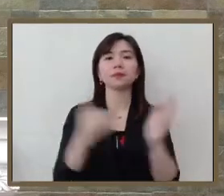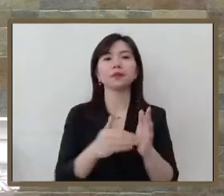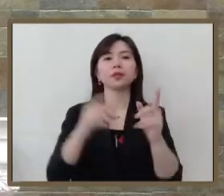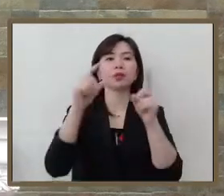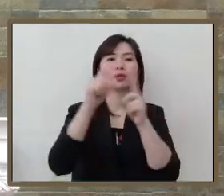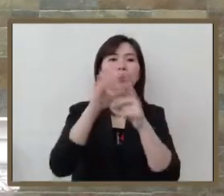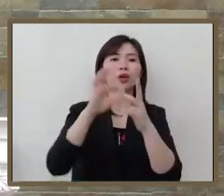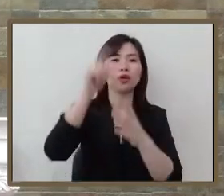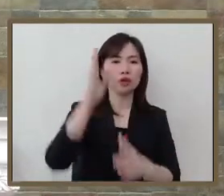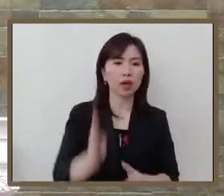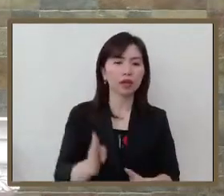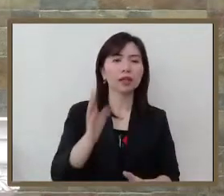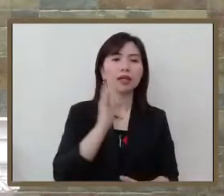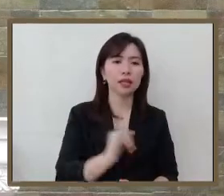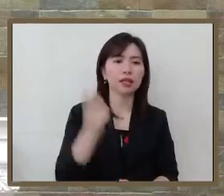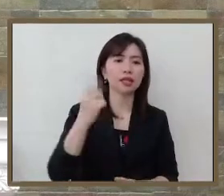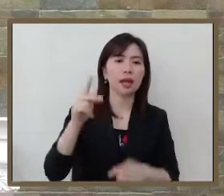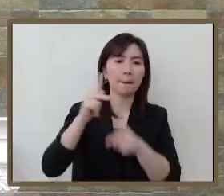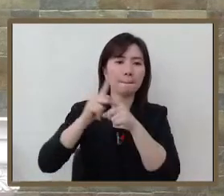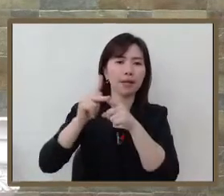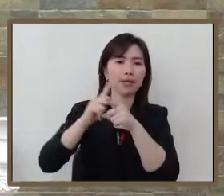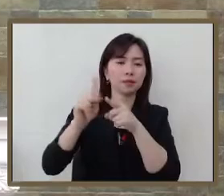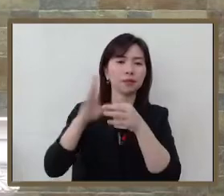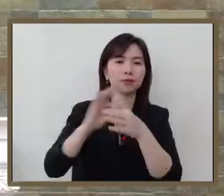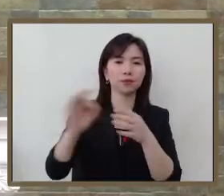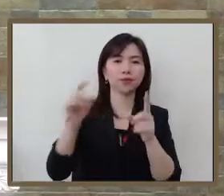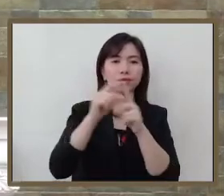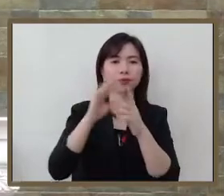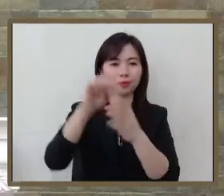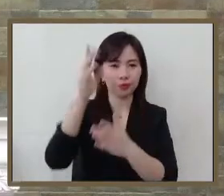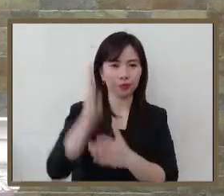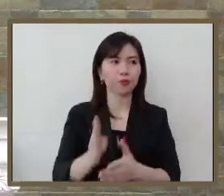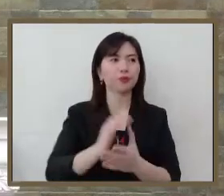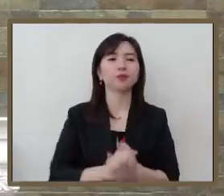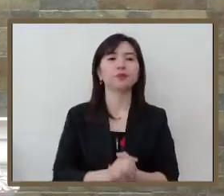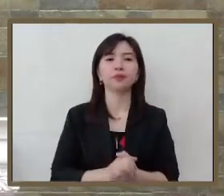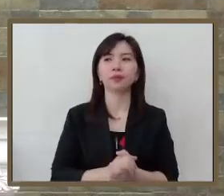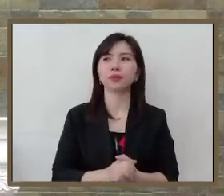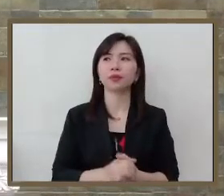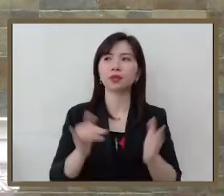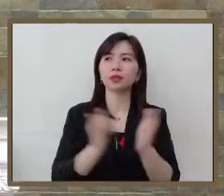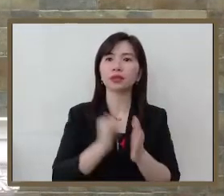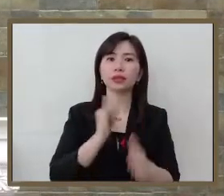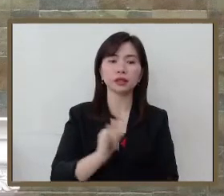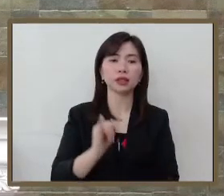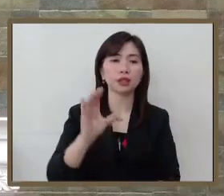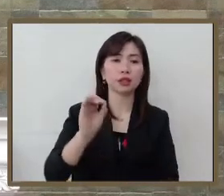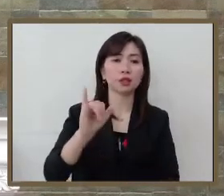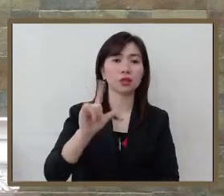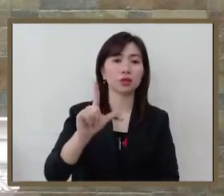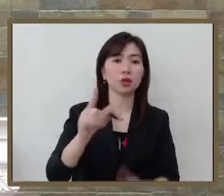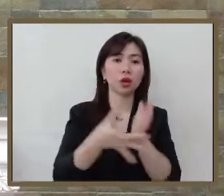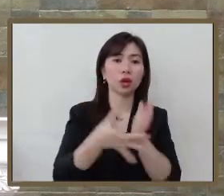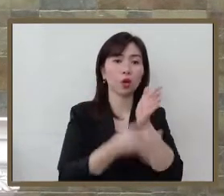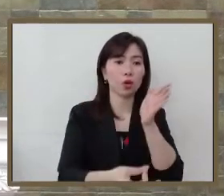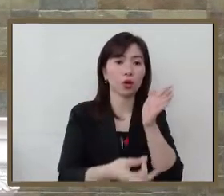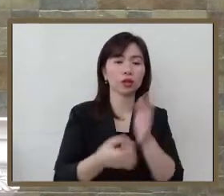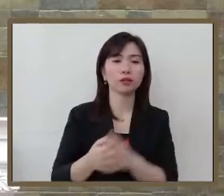the principles na nanggagaling sa salita ng Diyos. That is the oil na sinasabi ko po sa